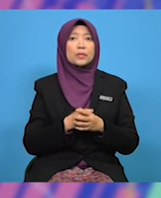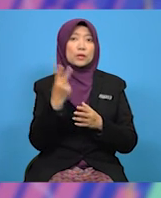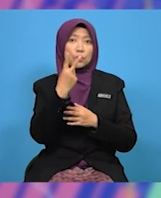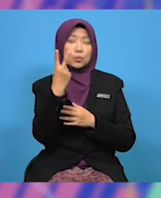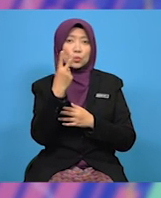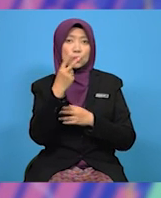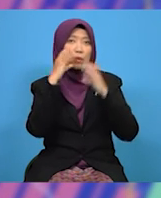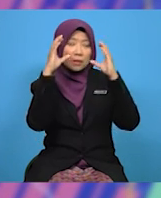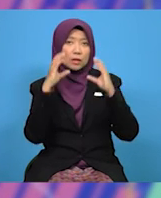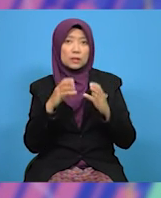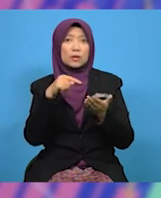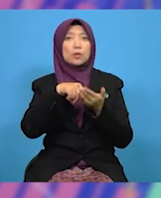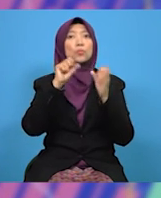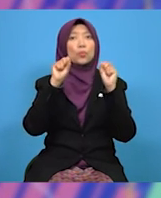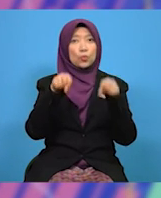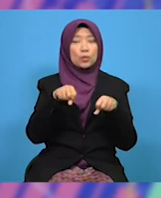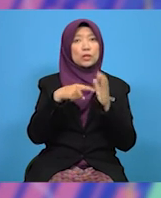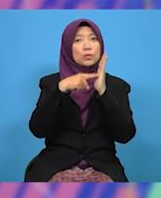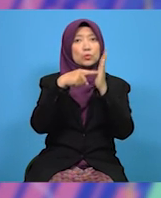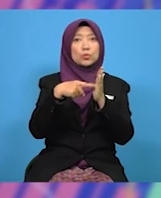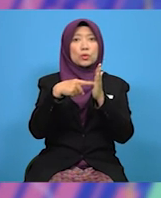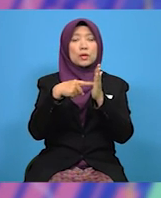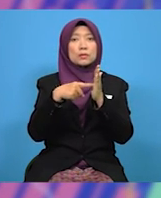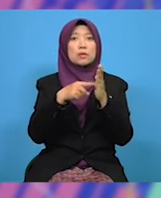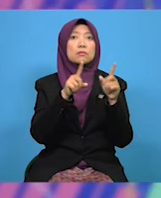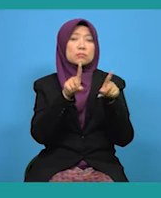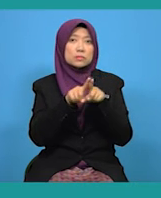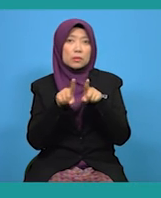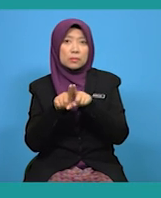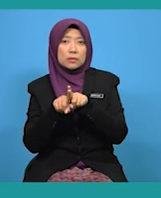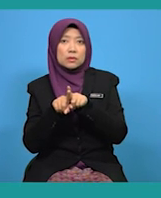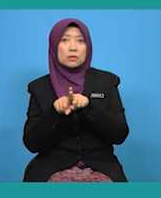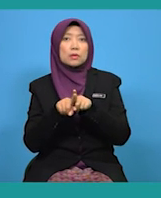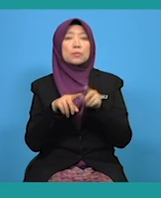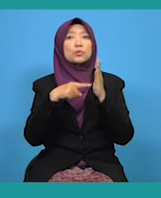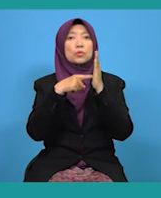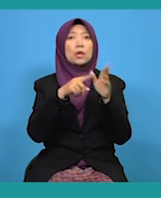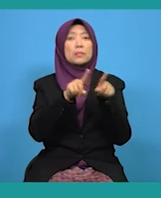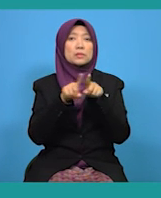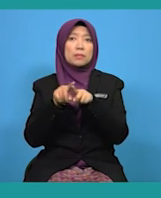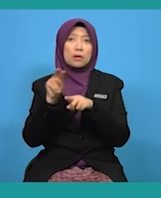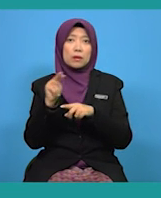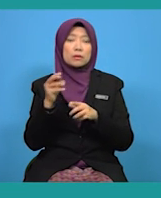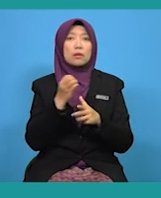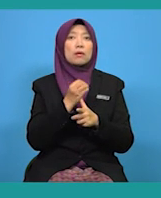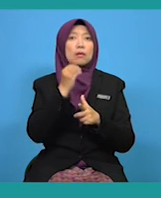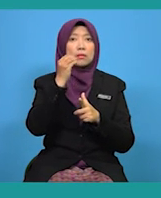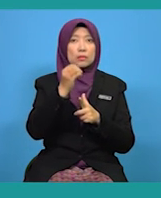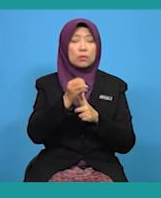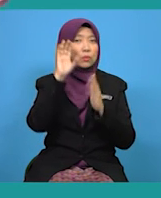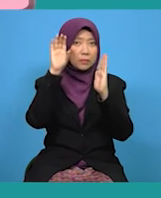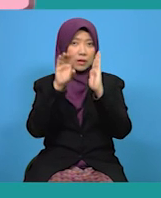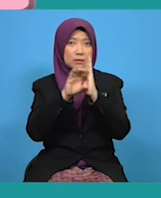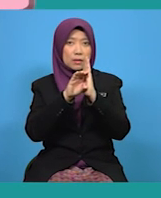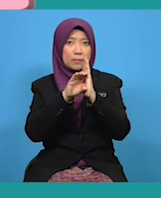kedua pendekatan ini boleh kita tunjukkan sama ada menggunakan kaedah persamaan atau ada